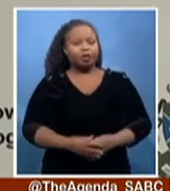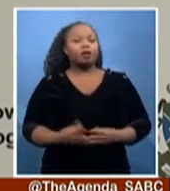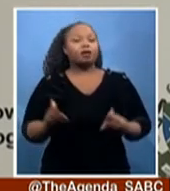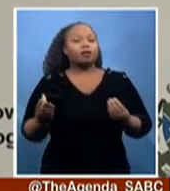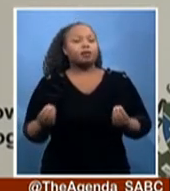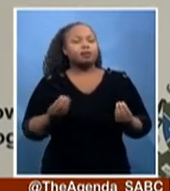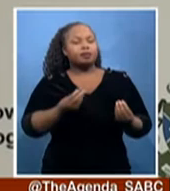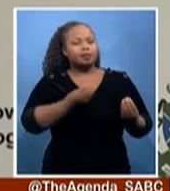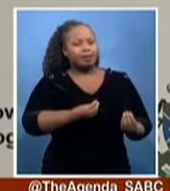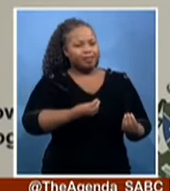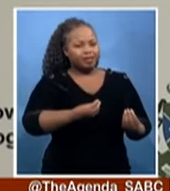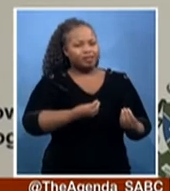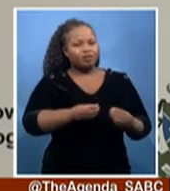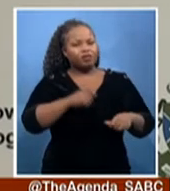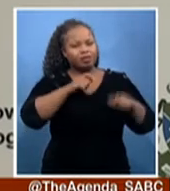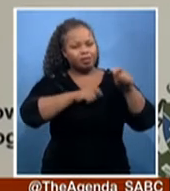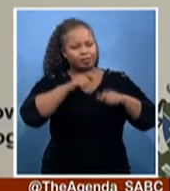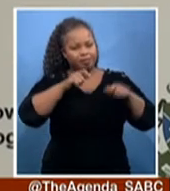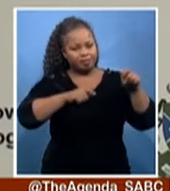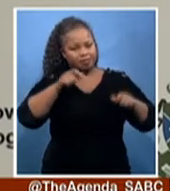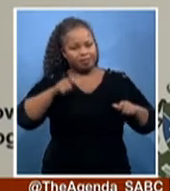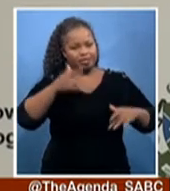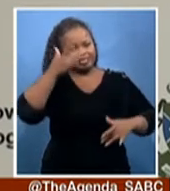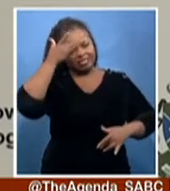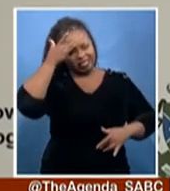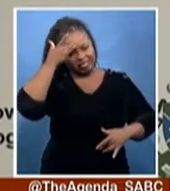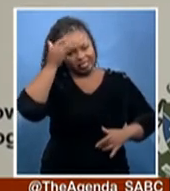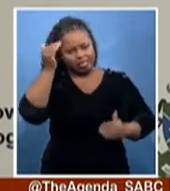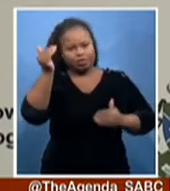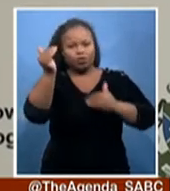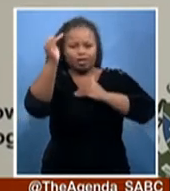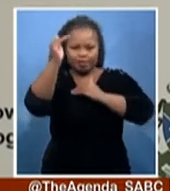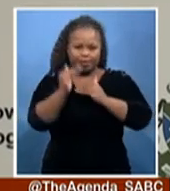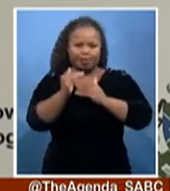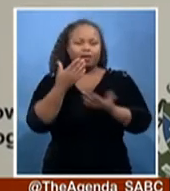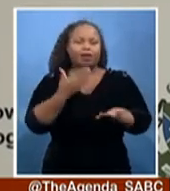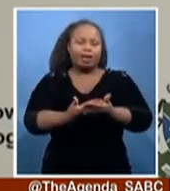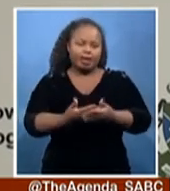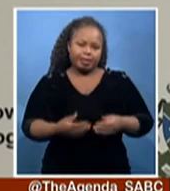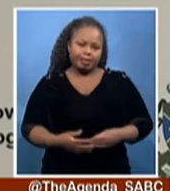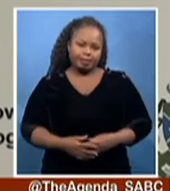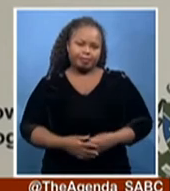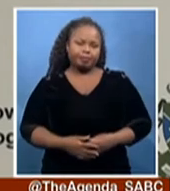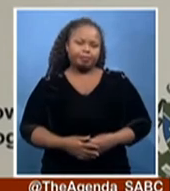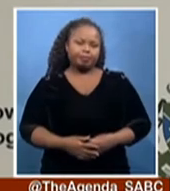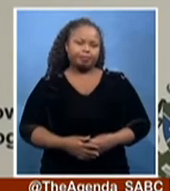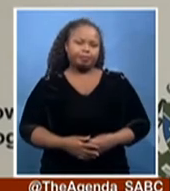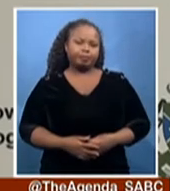magoletsa bagaetsho. Ka jalo go tla nna botlhokwa gore